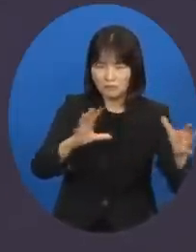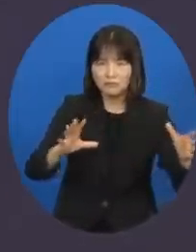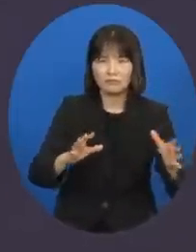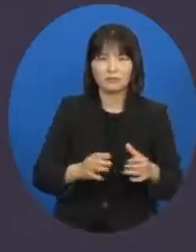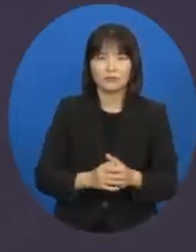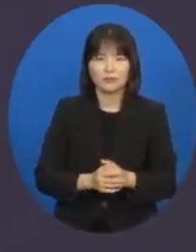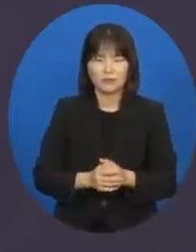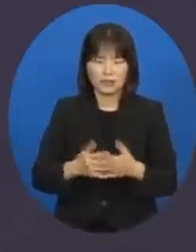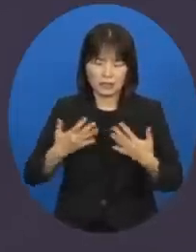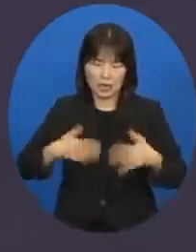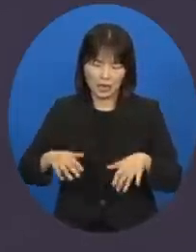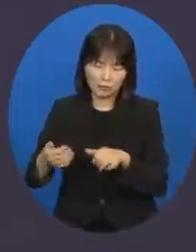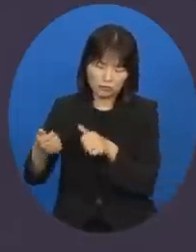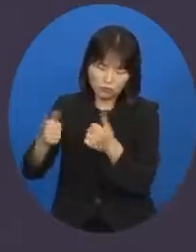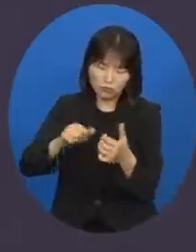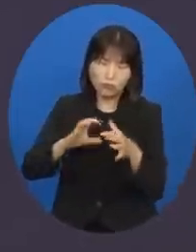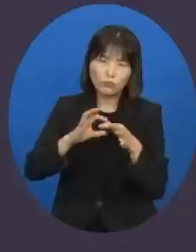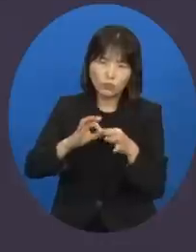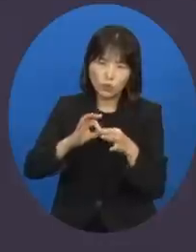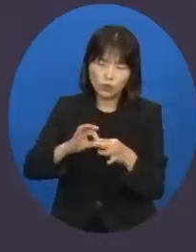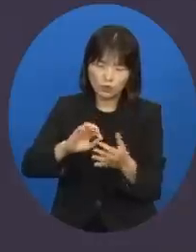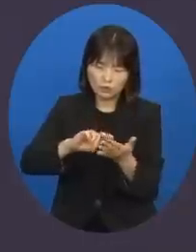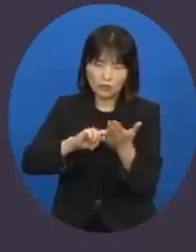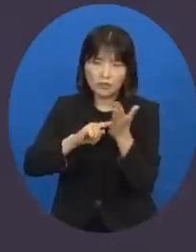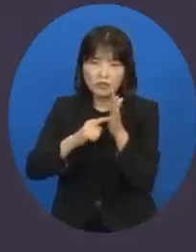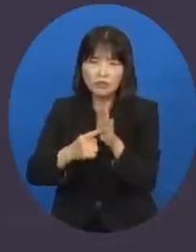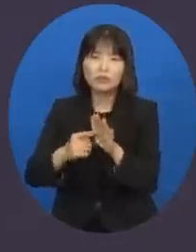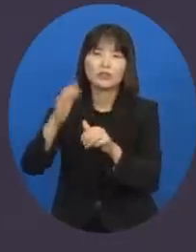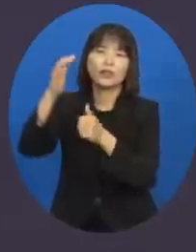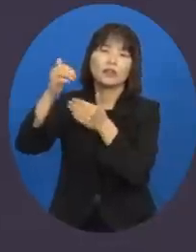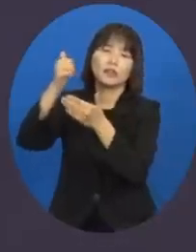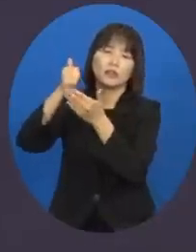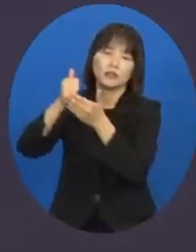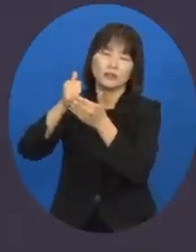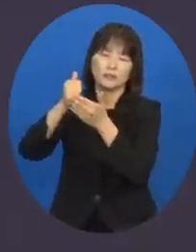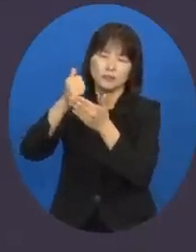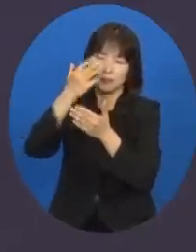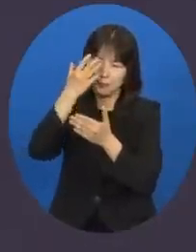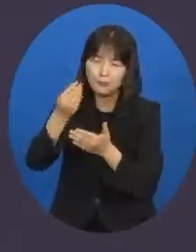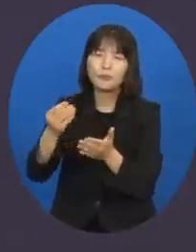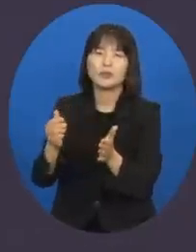약함과 죽음을 통해서 드러나는 하나님을 본 것입니다.